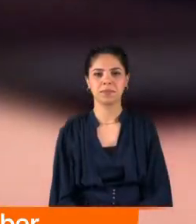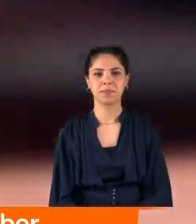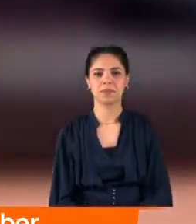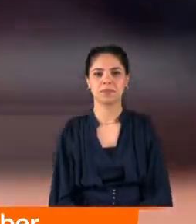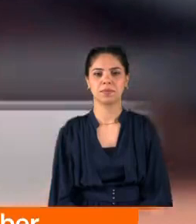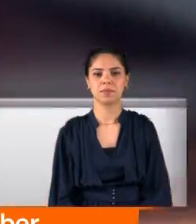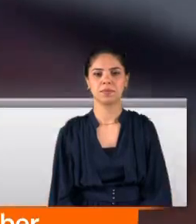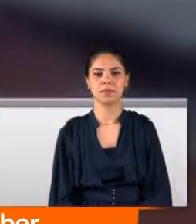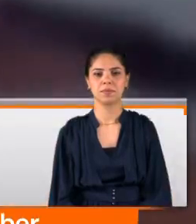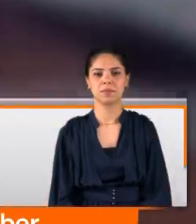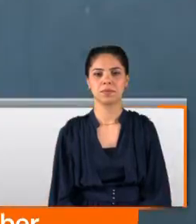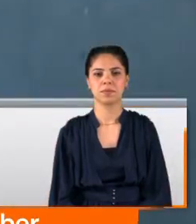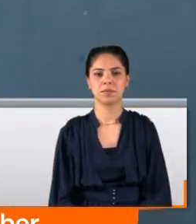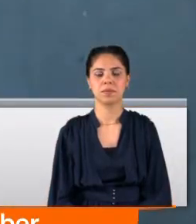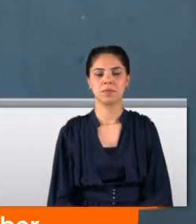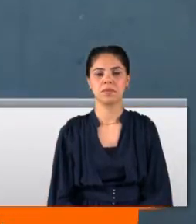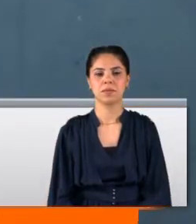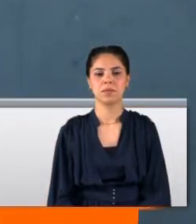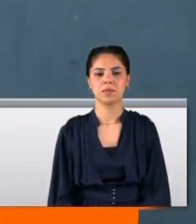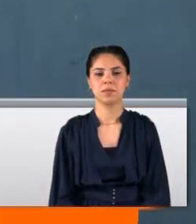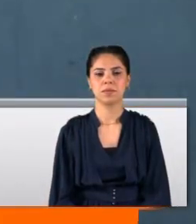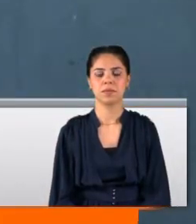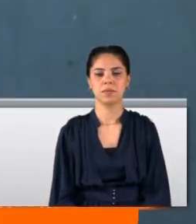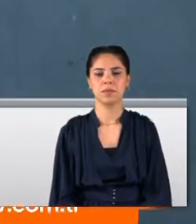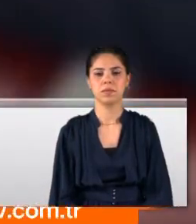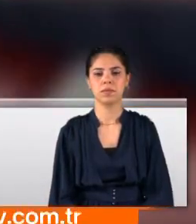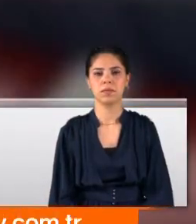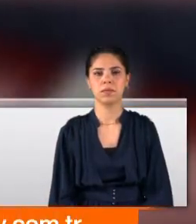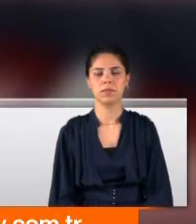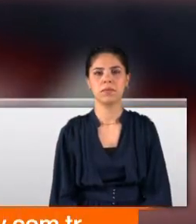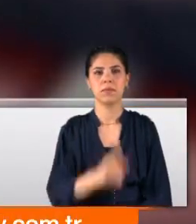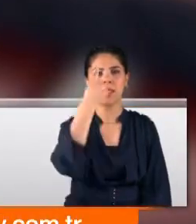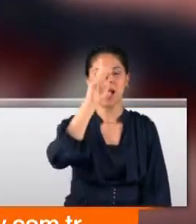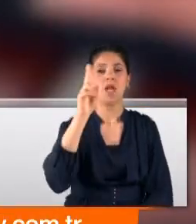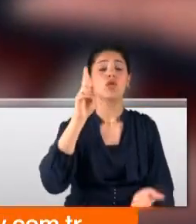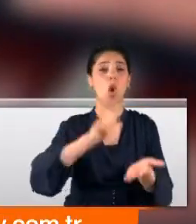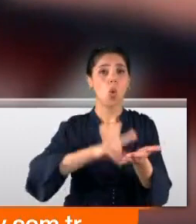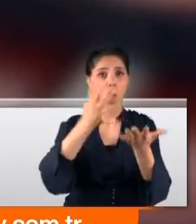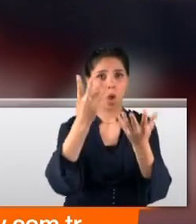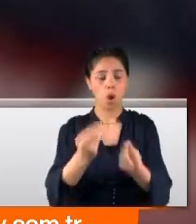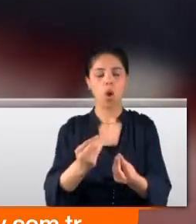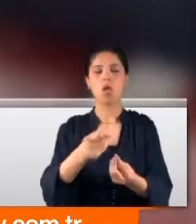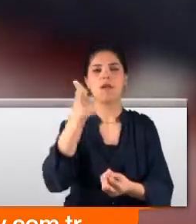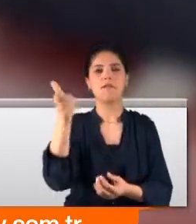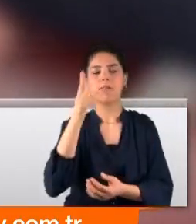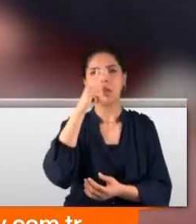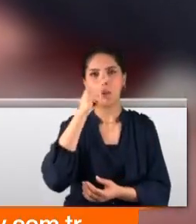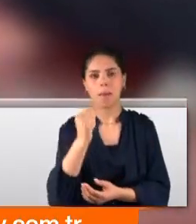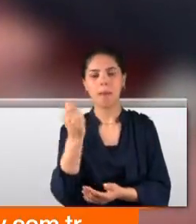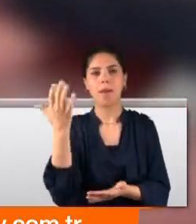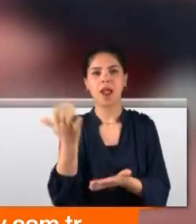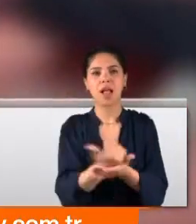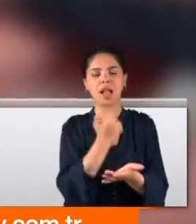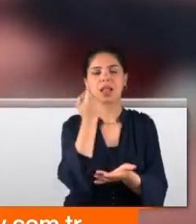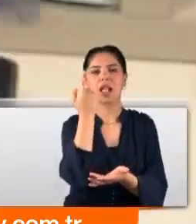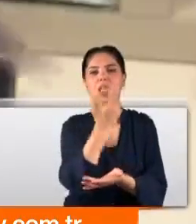3200'lüğü yaptım ben, dolandırıldım. Çok net bir şey geliyor, para kazanıyorsun. Sadece abone ol, video beğen ve para kazan. Vaat